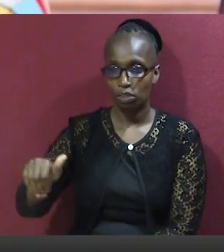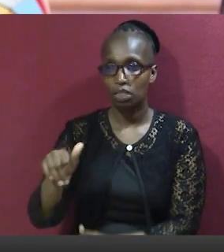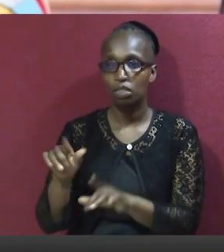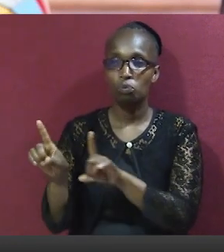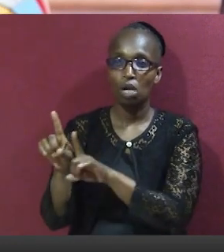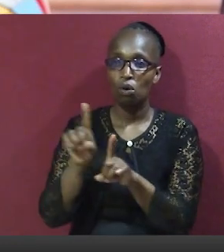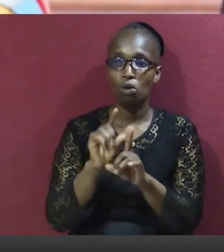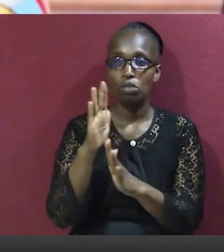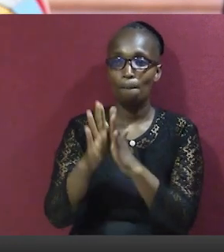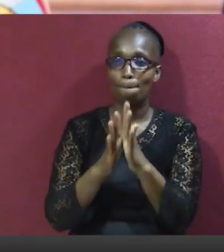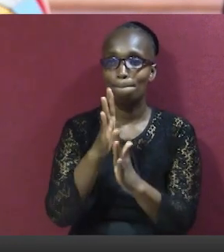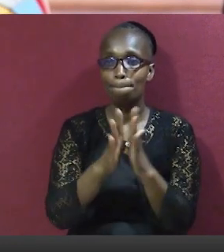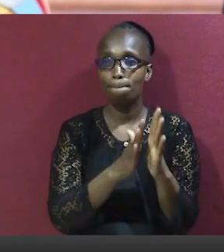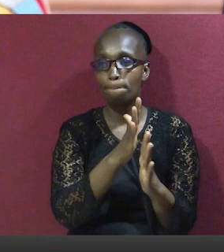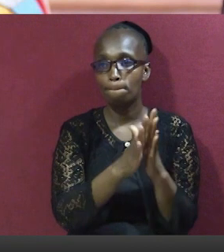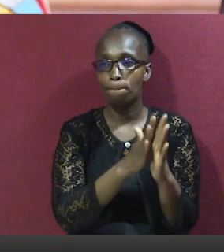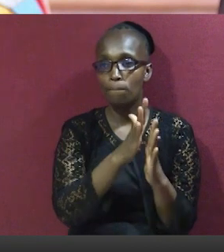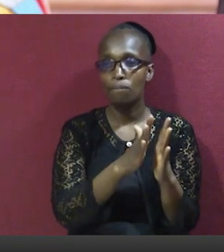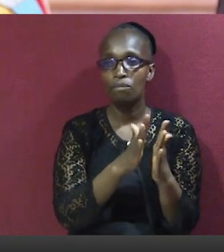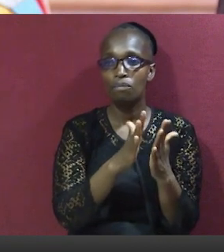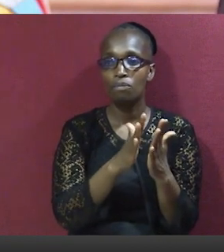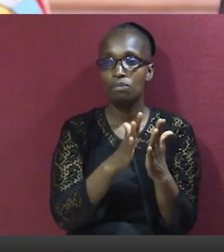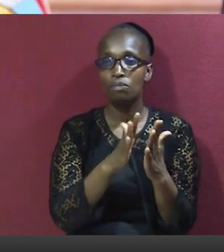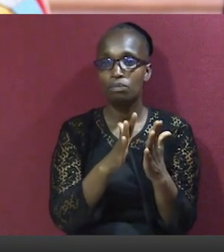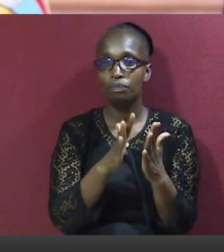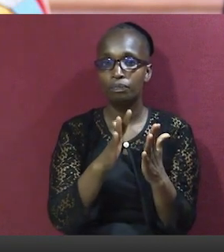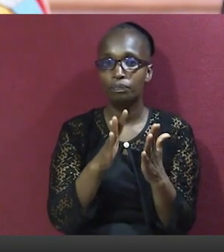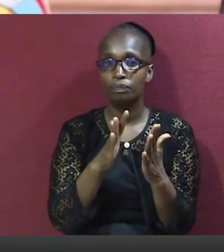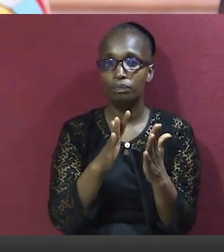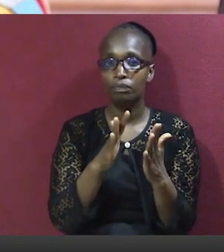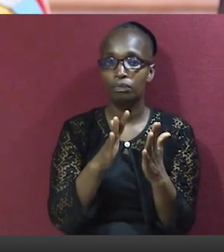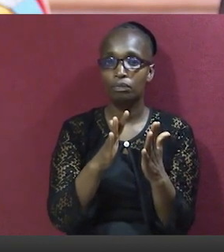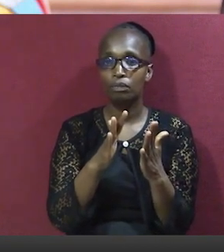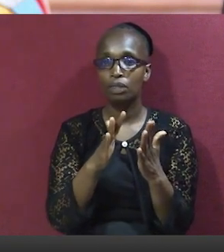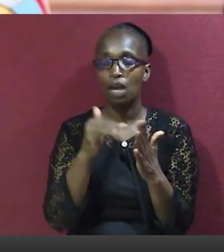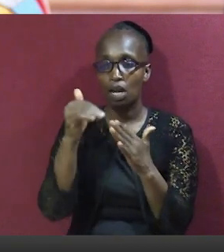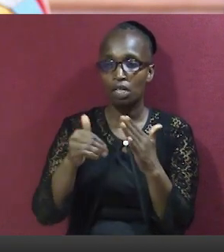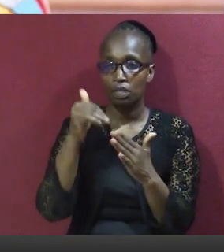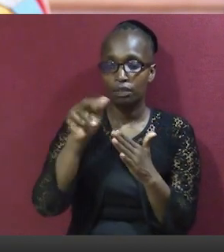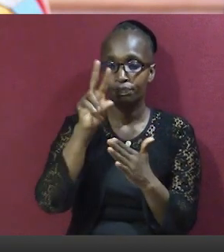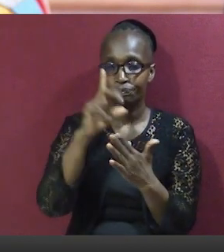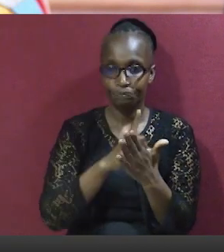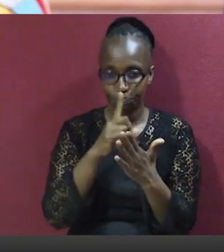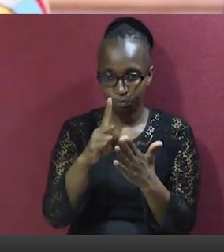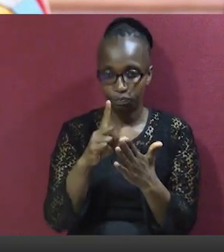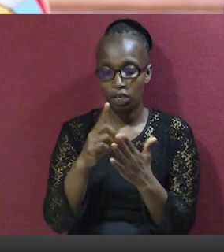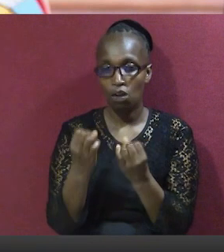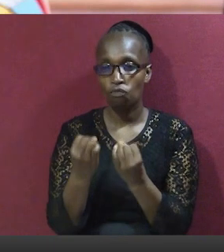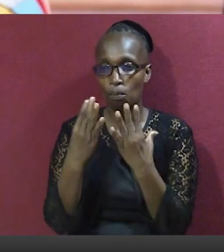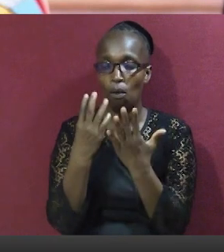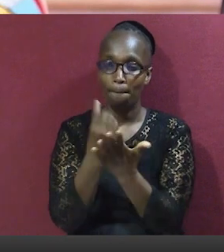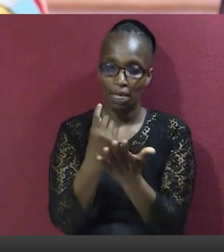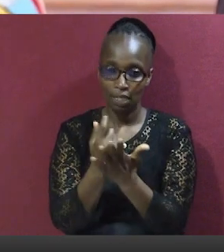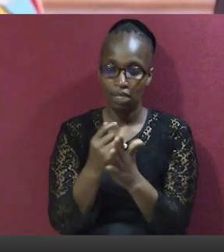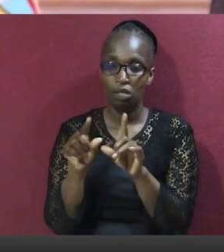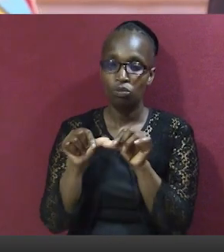counties. We are again planning in the next week or two to pay another substantial